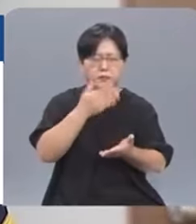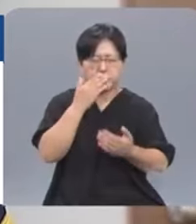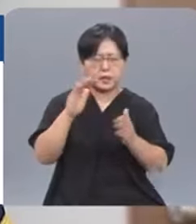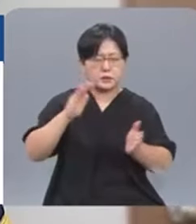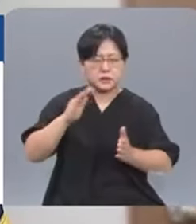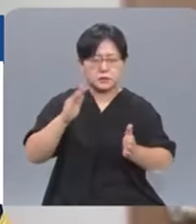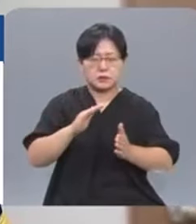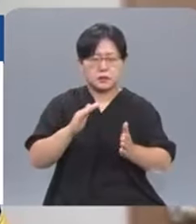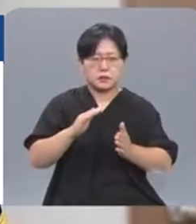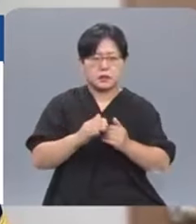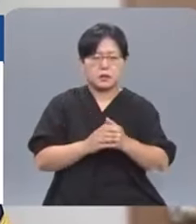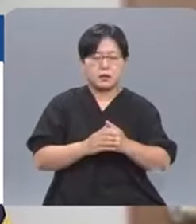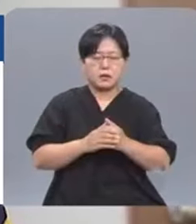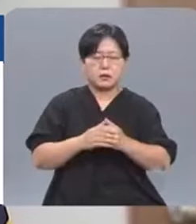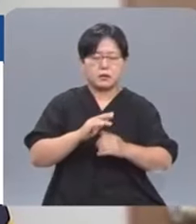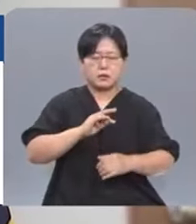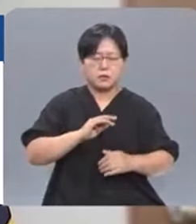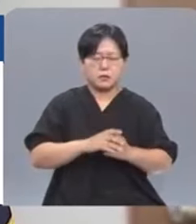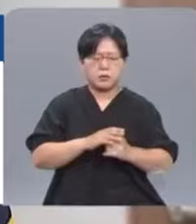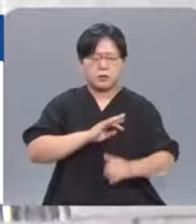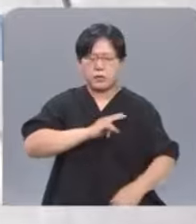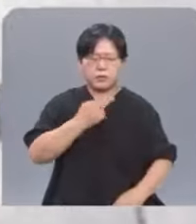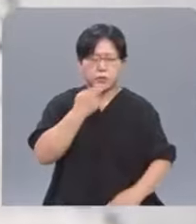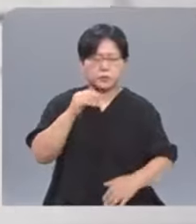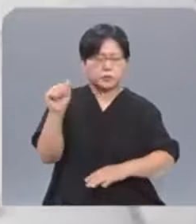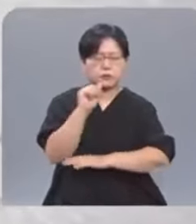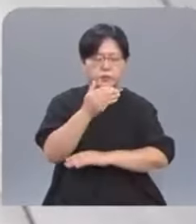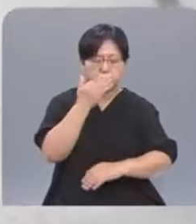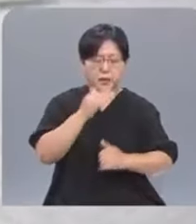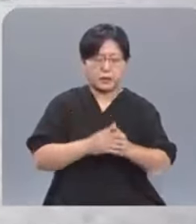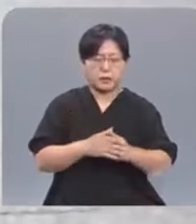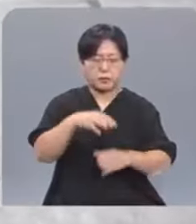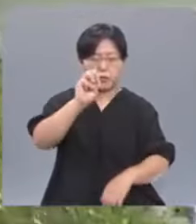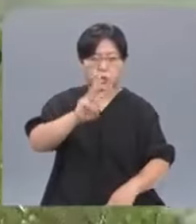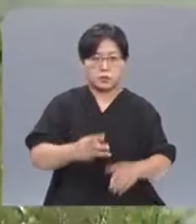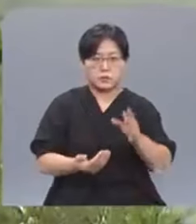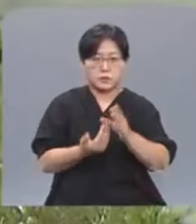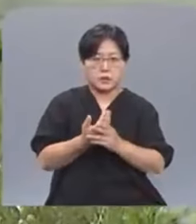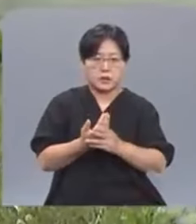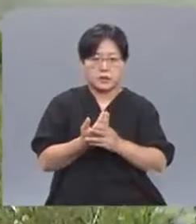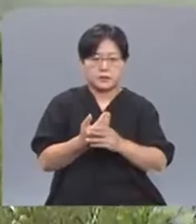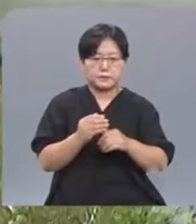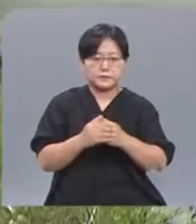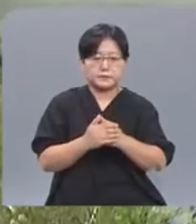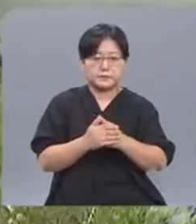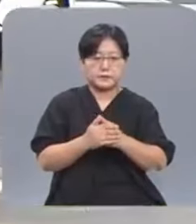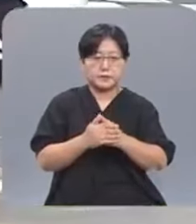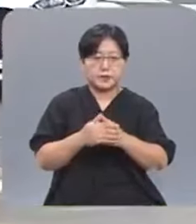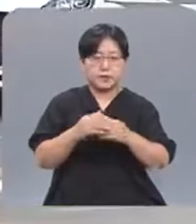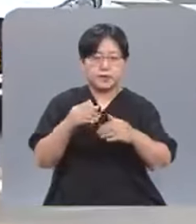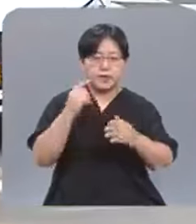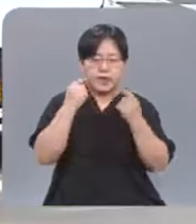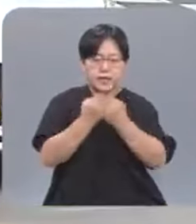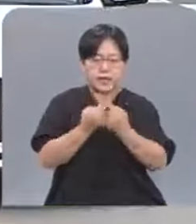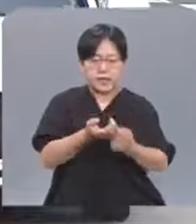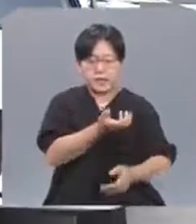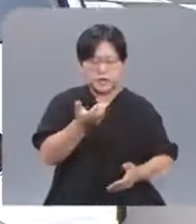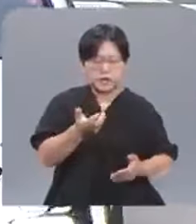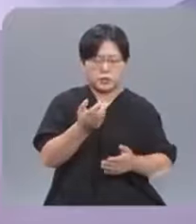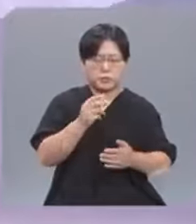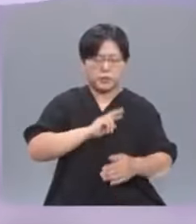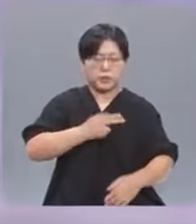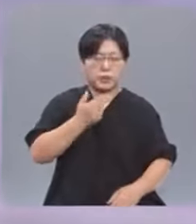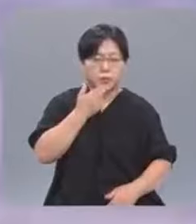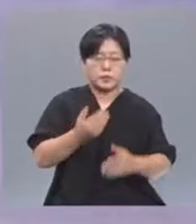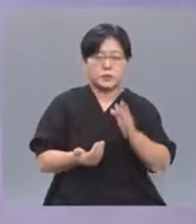학생들이 공유 킥보드를 무분별하게 이용하고 있는. 지난해 광주에서 발생한 전동 킥보드 등 개인형 이동장치 무면허